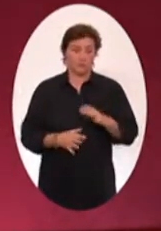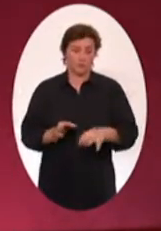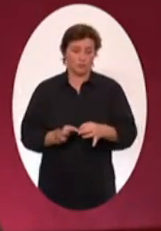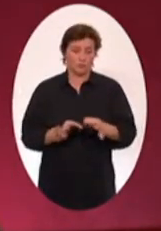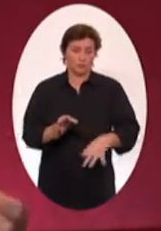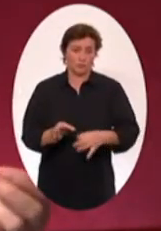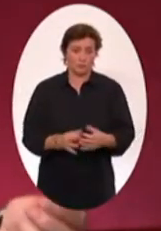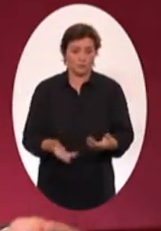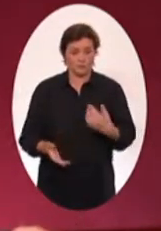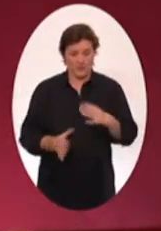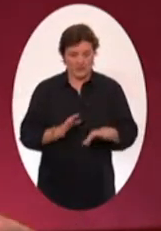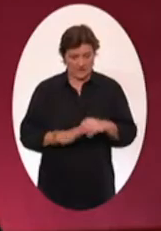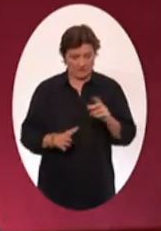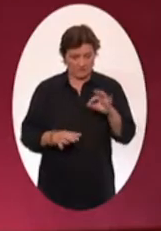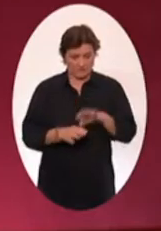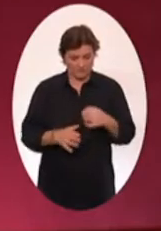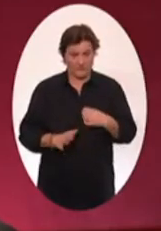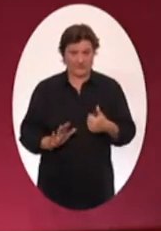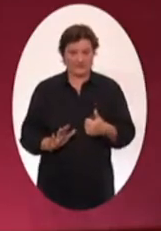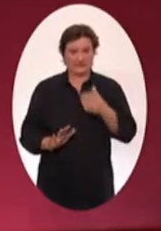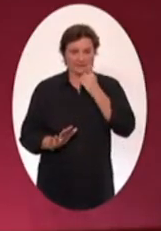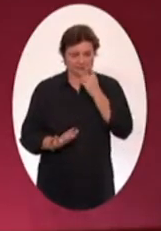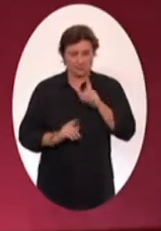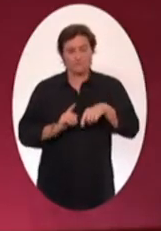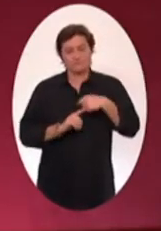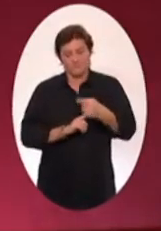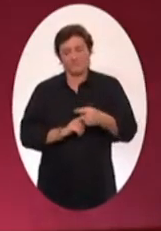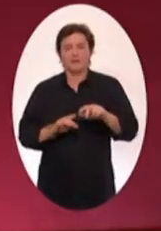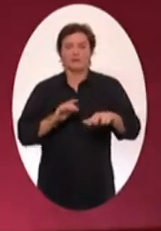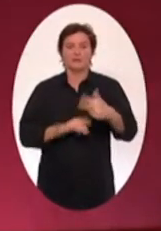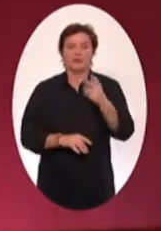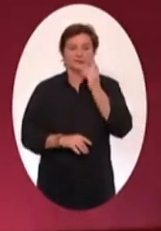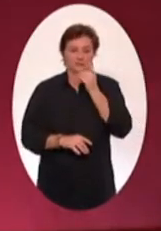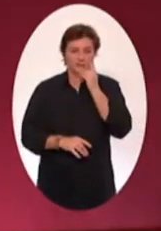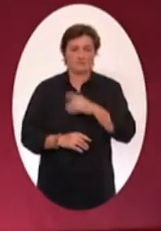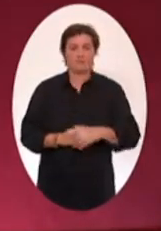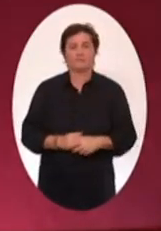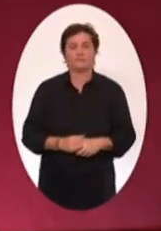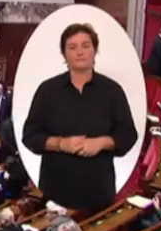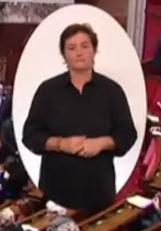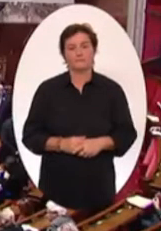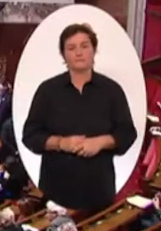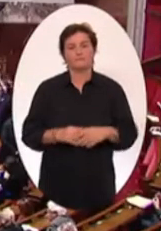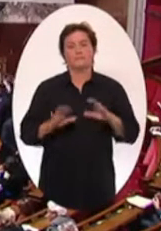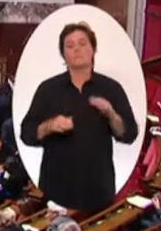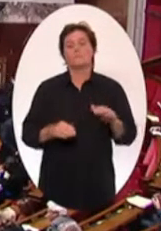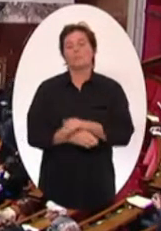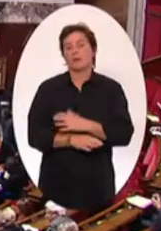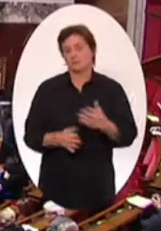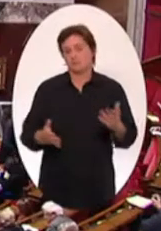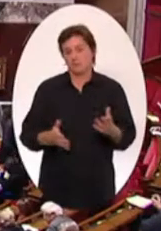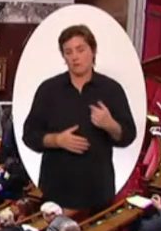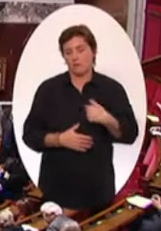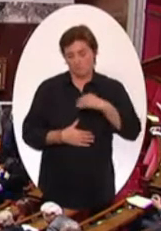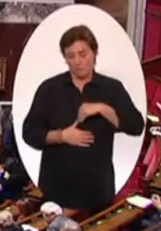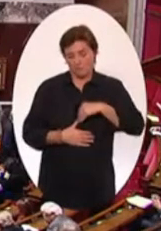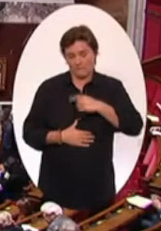C'est une élection, on votera le 6 décembre et le 13 décembre. Bien. En fait, ce qui se passe, je le ressens,